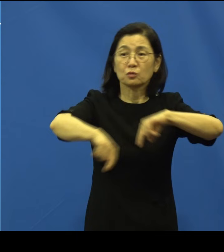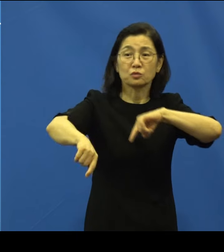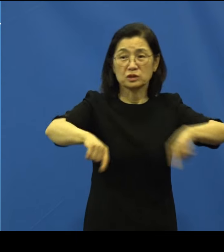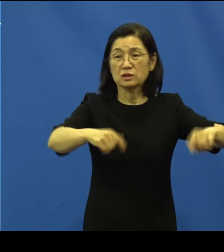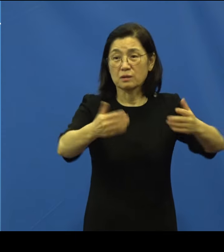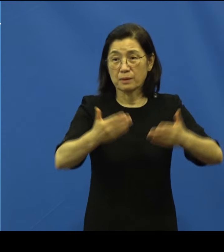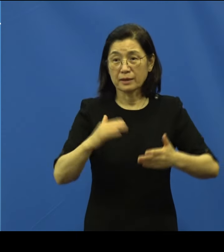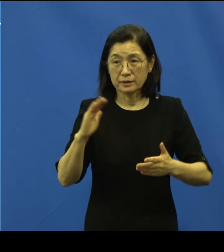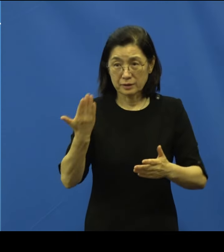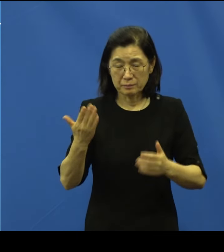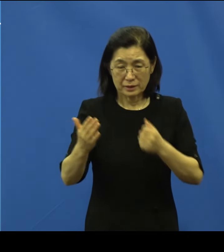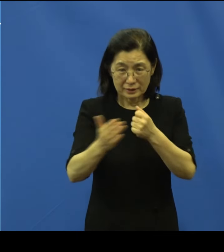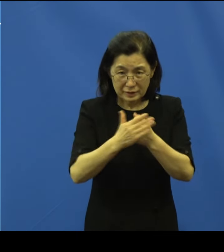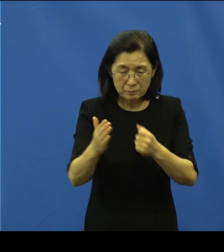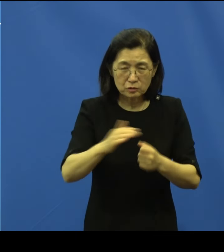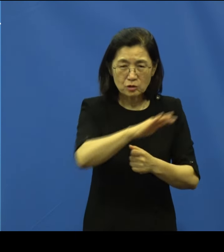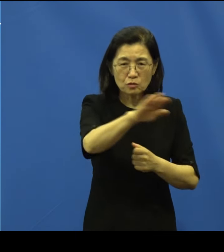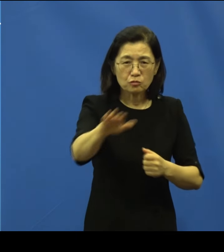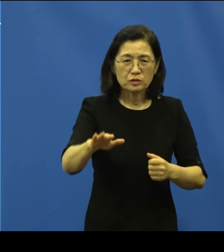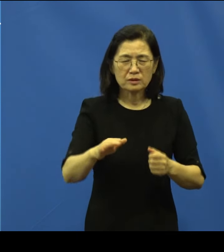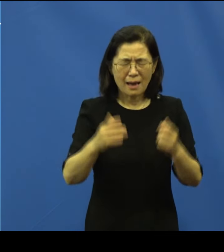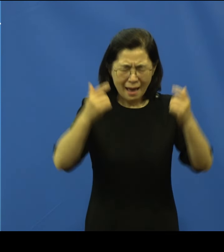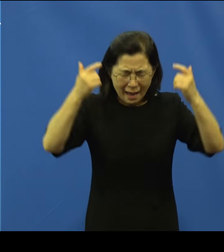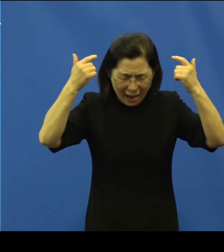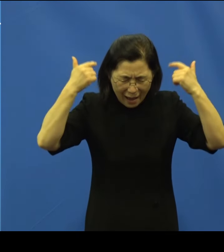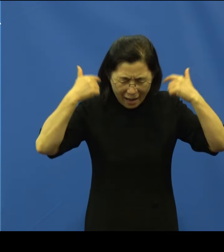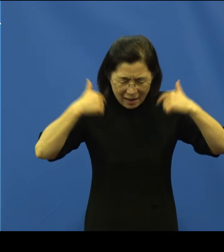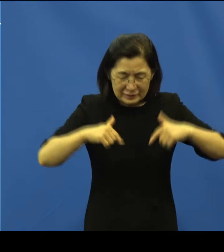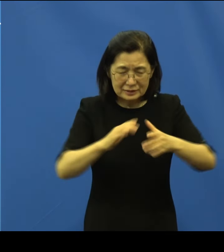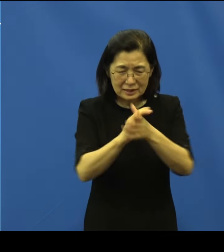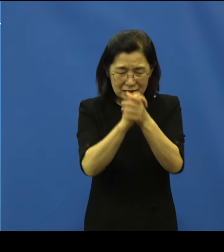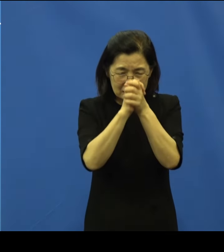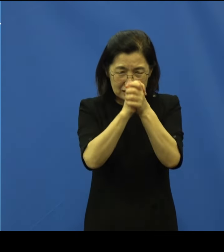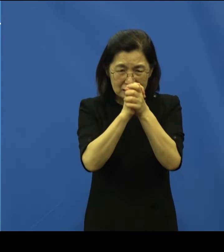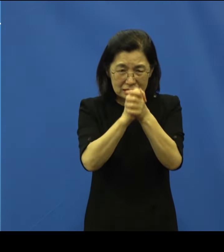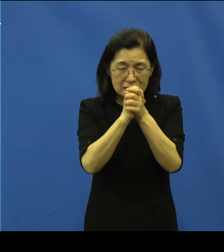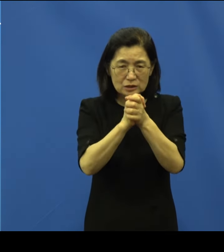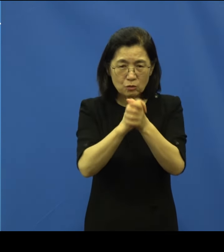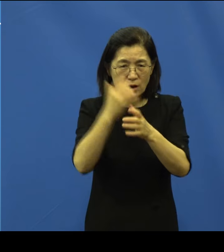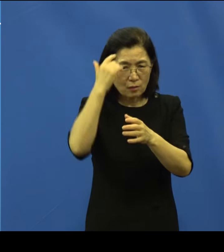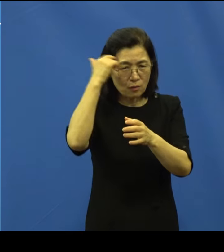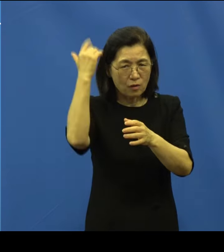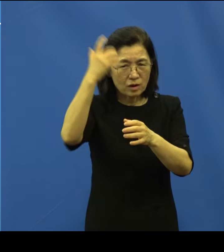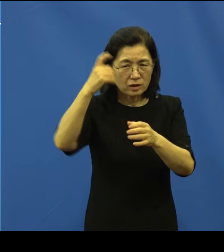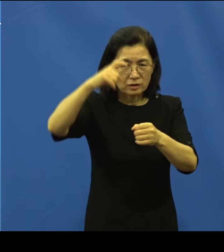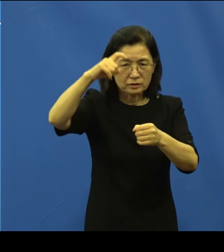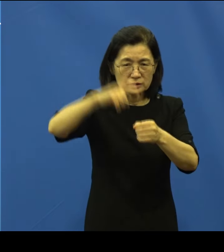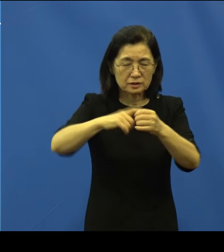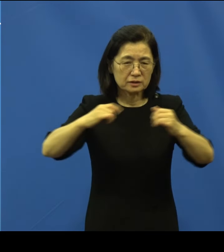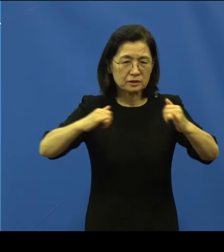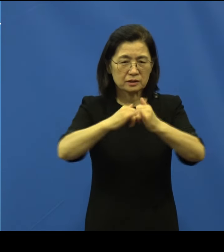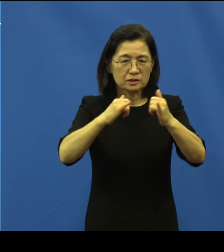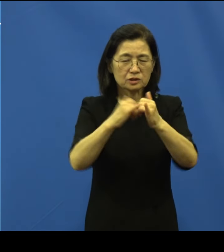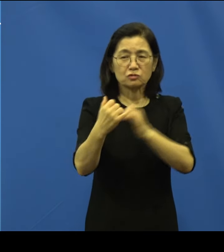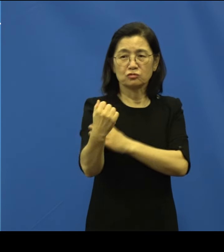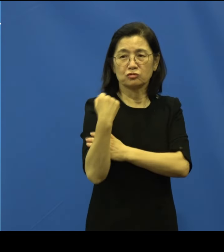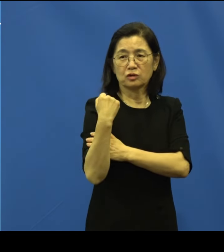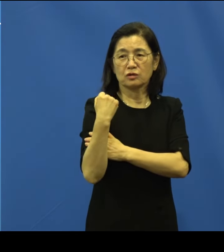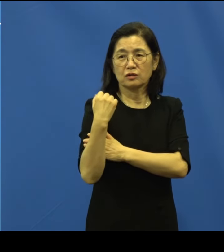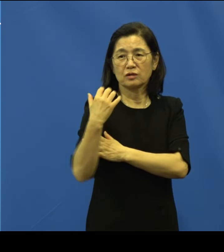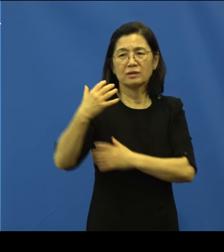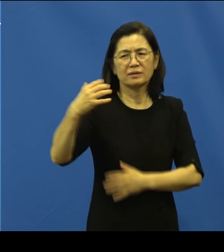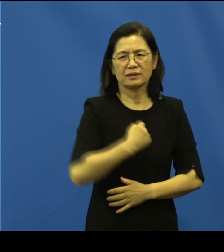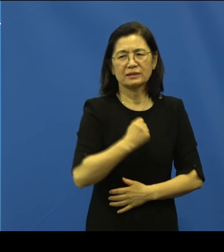여러분, 우리 늘 기도해야 합니다. 우리의 싸움은 좀 달라요. 영적 전투력을 길러야 합니다. 눈에 보이는 싸움이 아니에요. 진짜 전쟁은 무대 뒤에서 일어나는